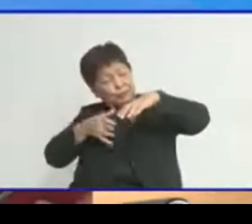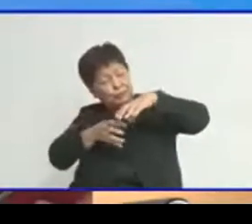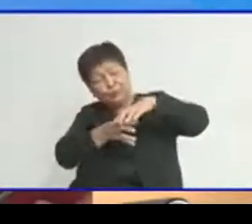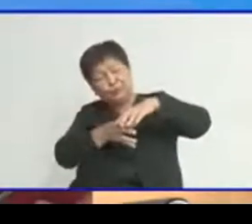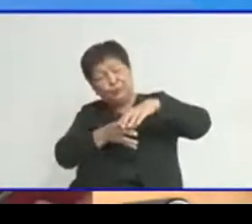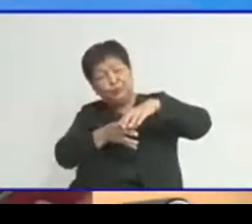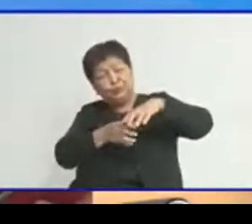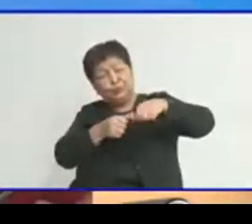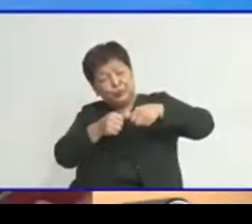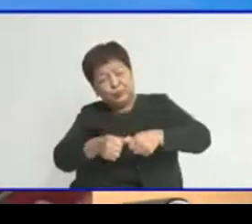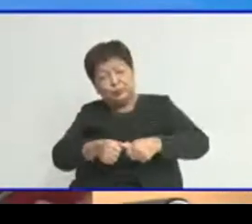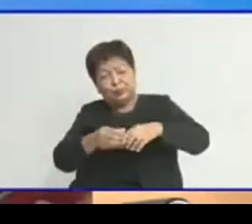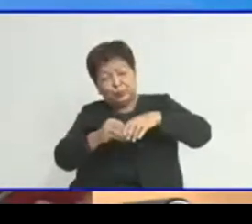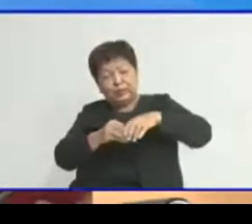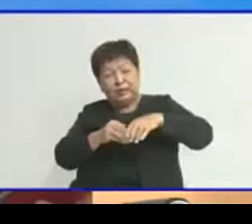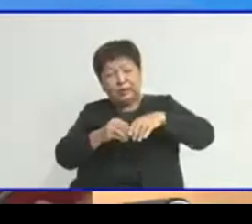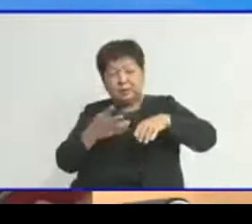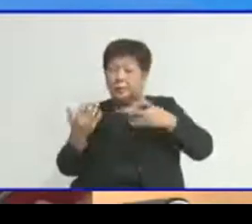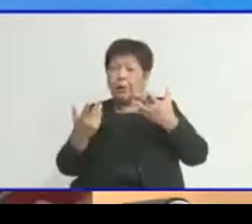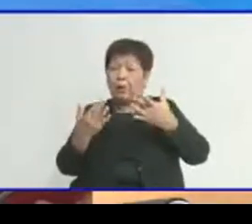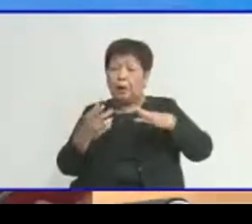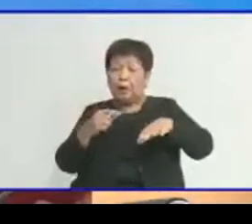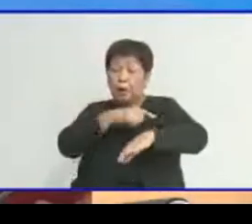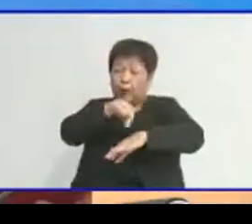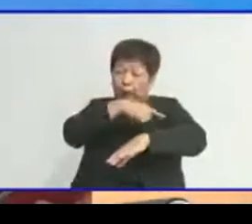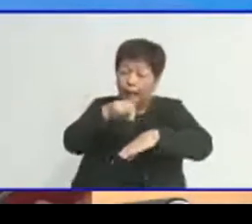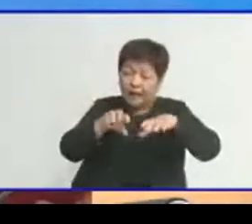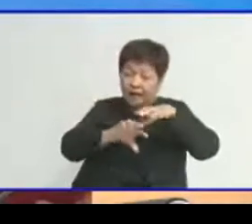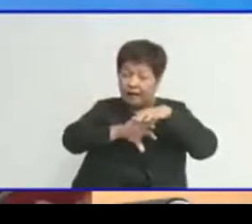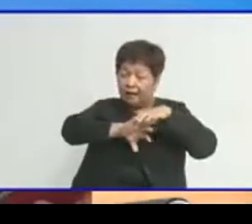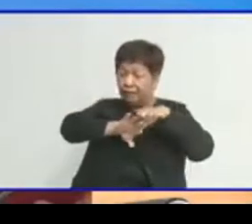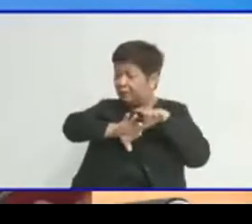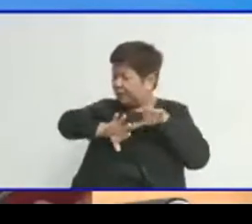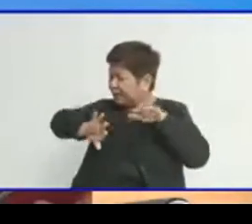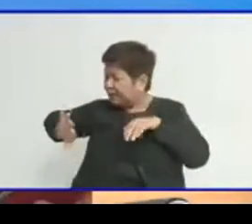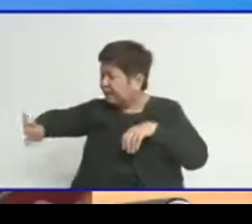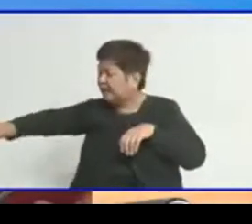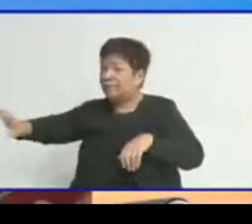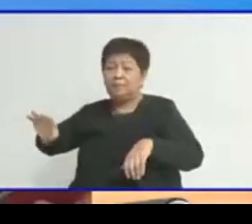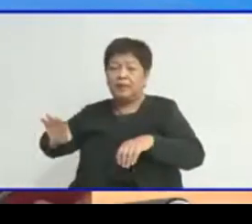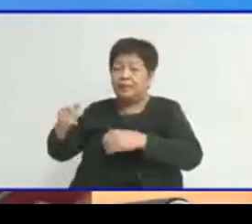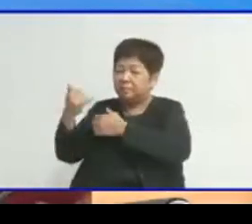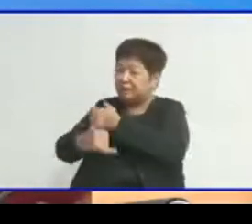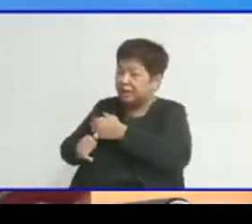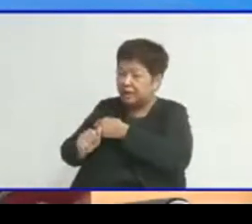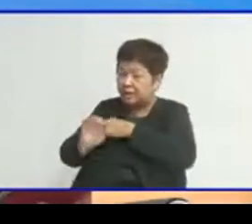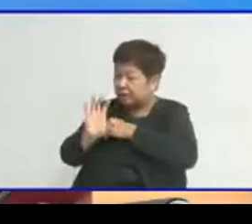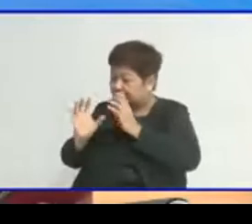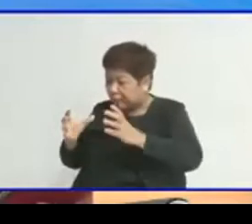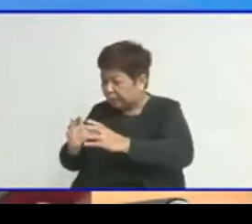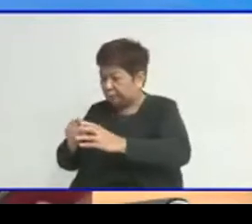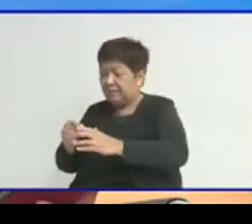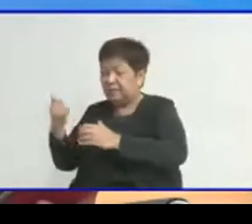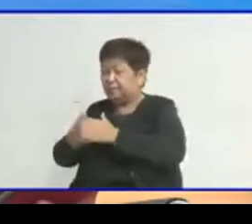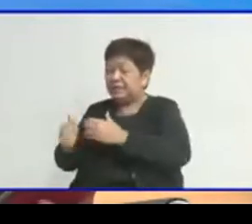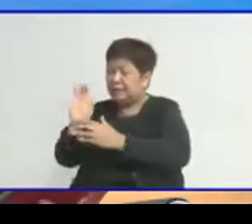ากเรือนจำคนไทยก็ปล่อยอย่างบ้านถ้าต่างชาติภูมิลำเนาเขาไม่ได้อยู่ประเทศไทยปล่อยกลับบ้านก็เดินยังไงก็ต้องมาสู่กระบวนการตามก